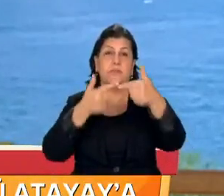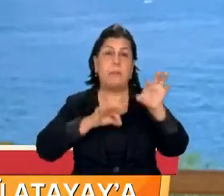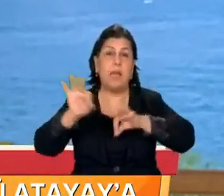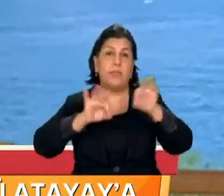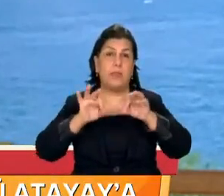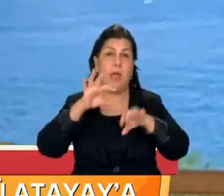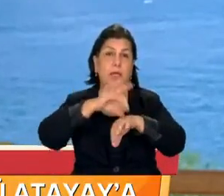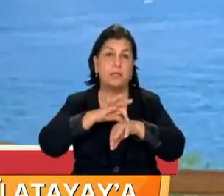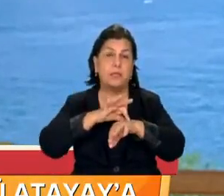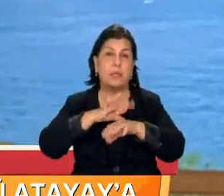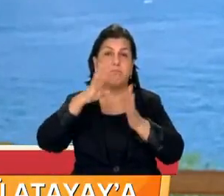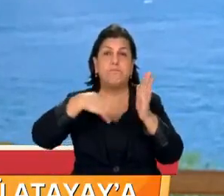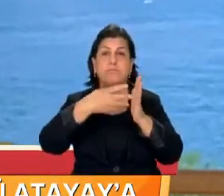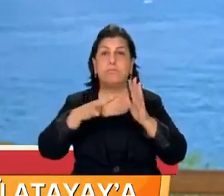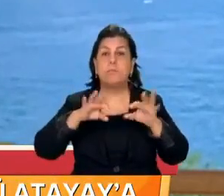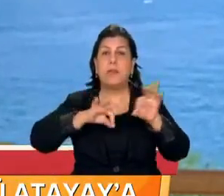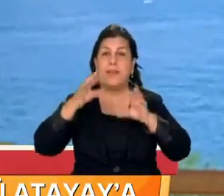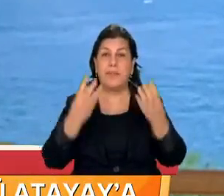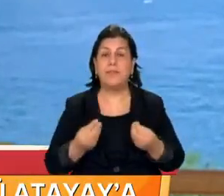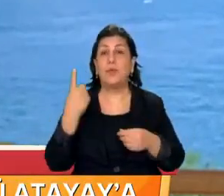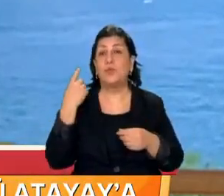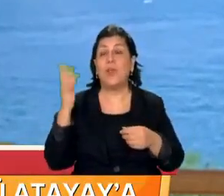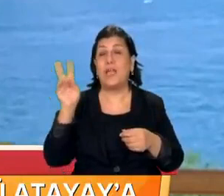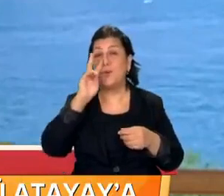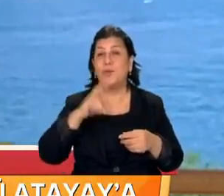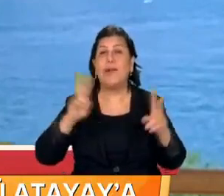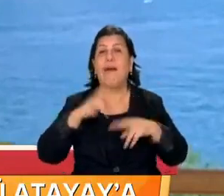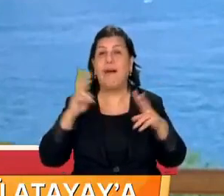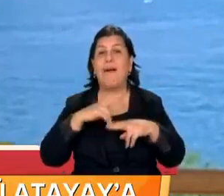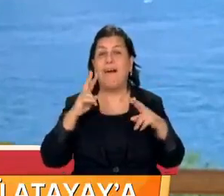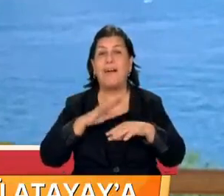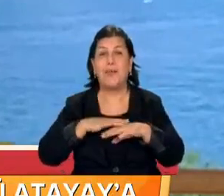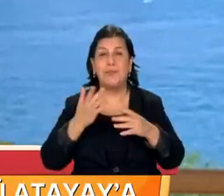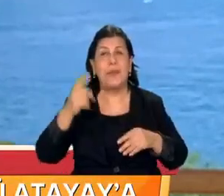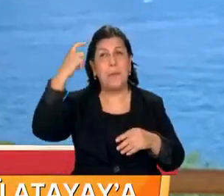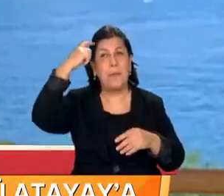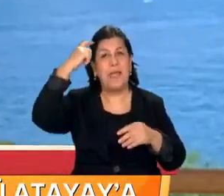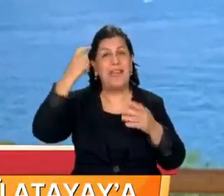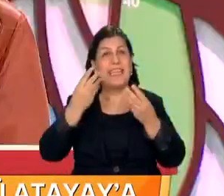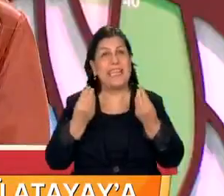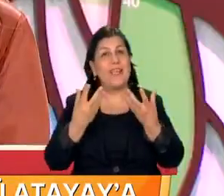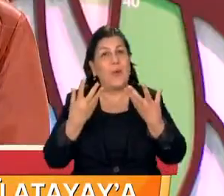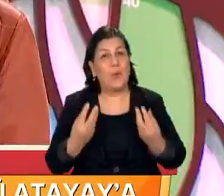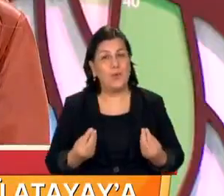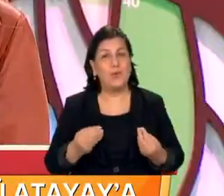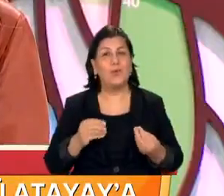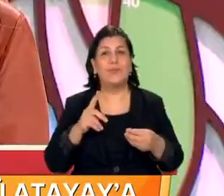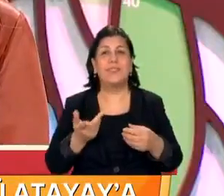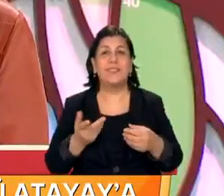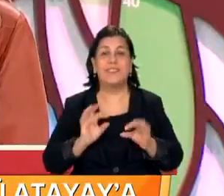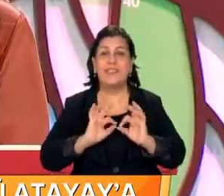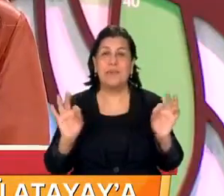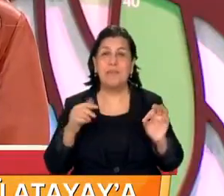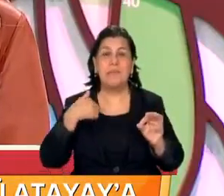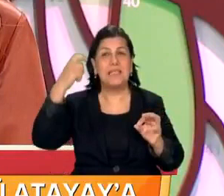tedavi planı yaptık Cüneyt son kahkaha atıyordu ve yani beynimi o dili ile ilgili işte iki